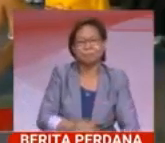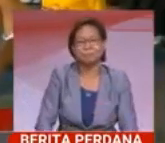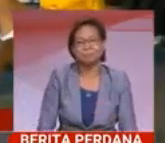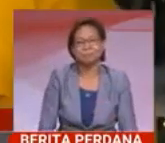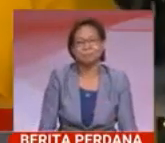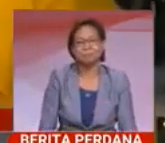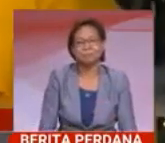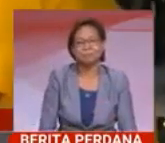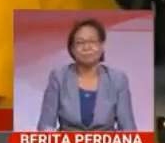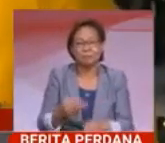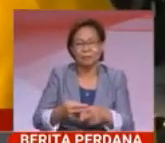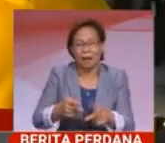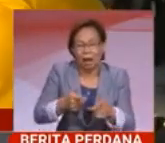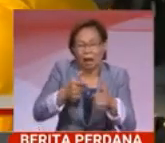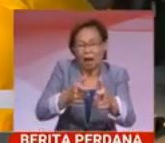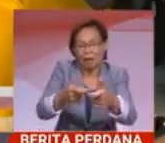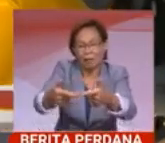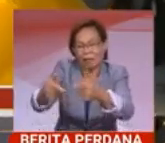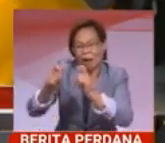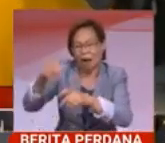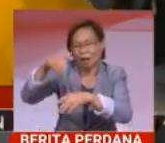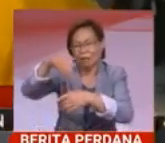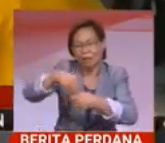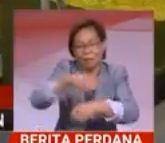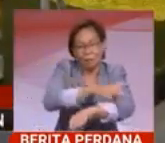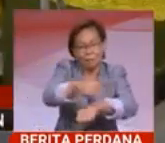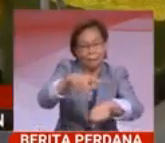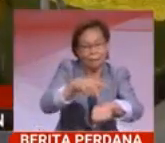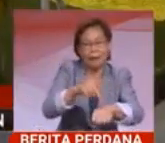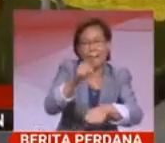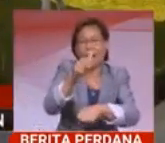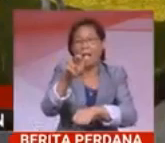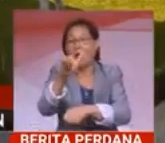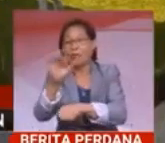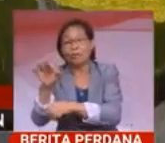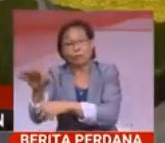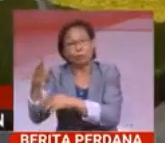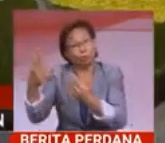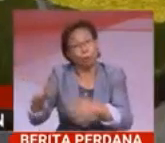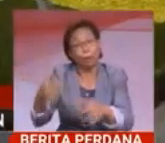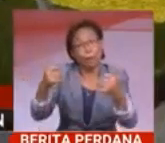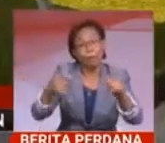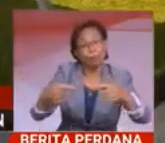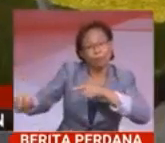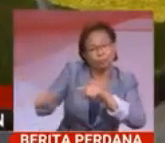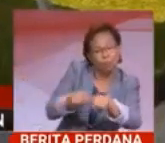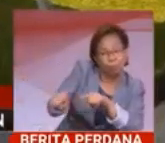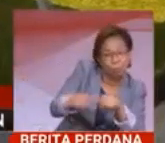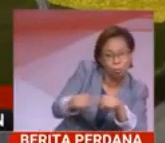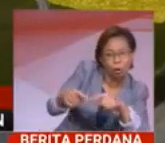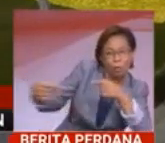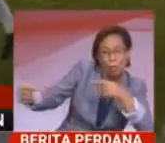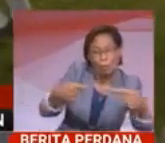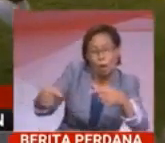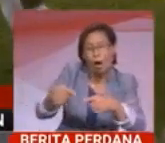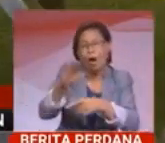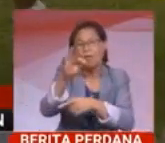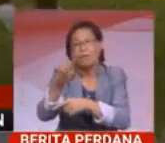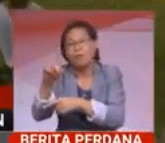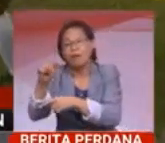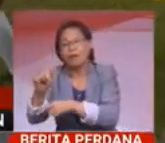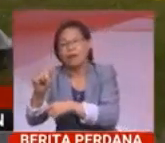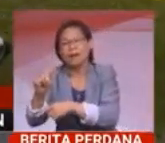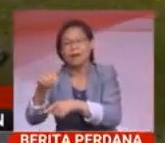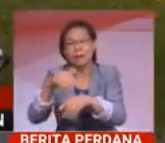hai dikenali dengan larian fantasi dalam pajang arif iman yang turut pernah bermain menentang felda united dalam saingan liga